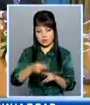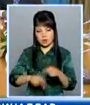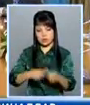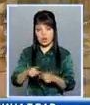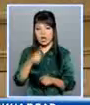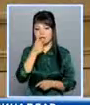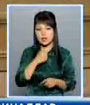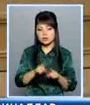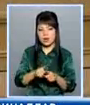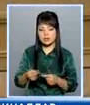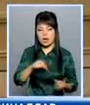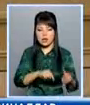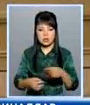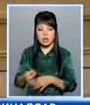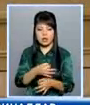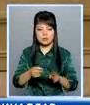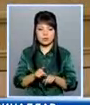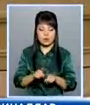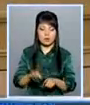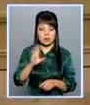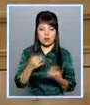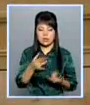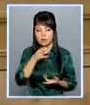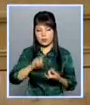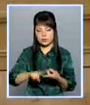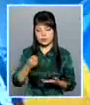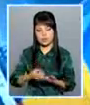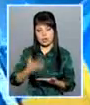дінаралық және этносаралық диалог пен толеранттық саласындағы рөлін бағалаймыз.